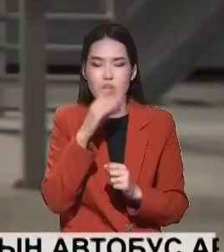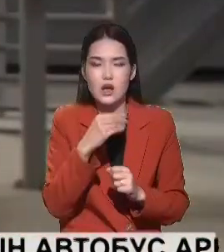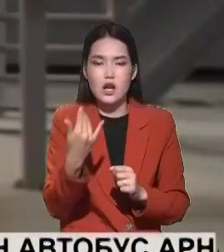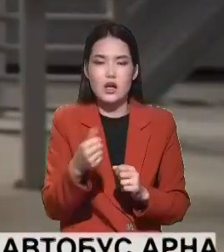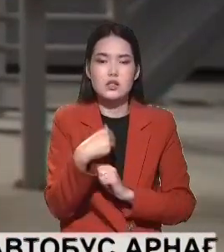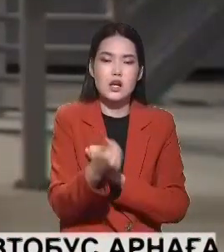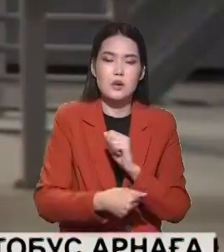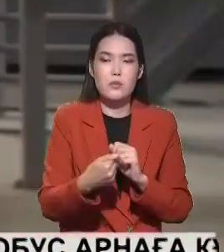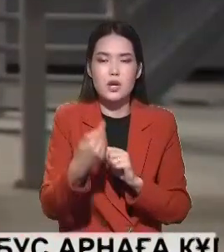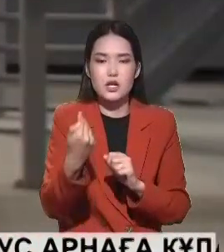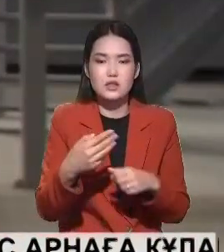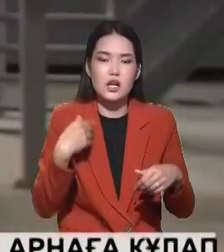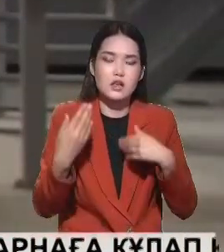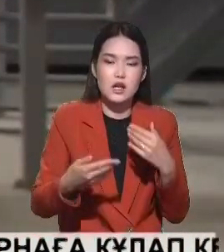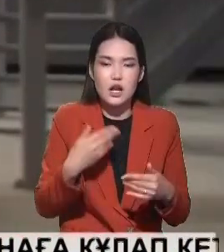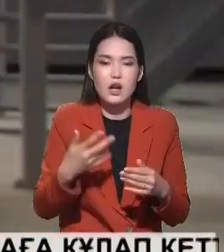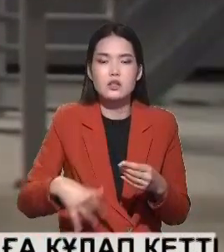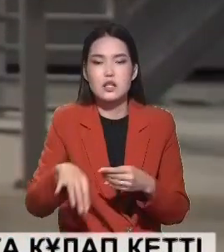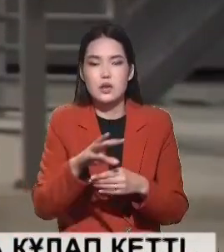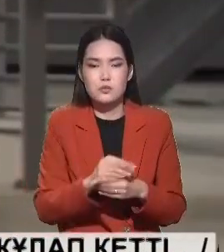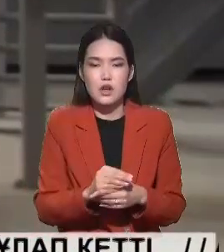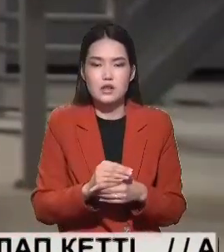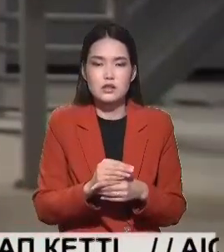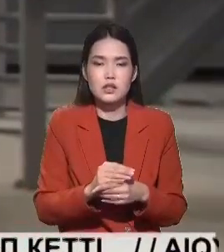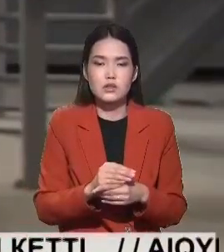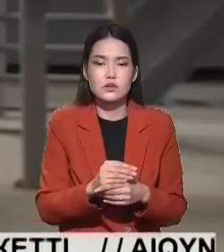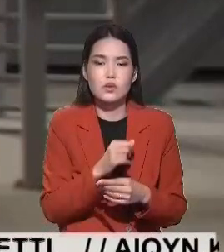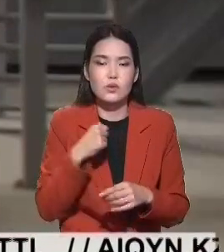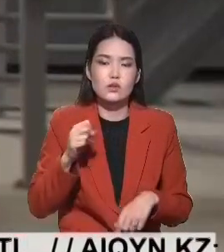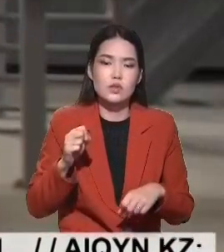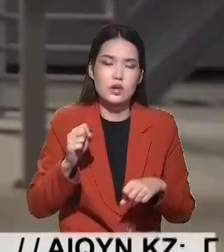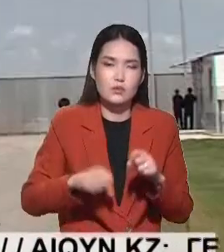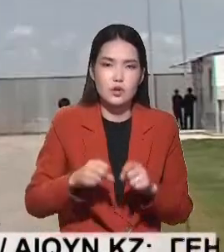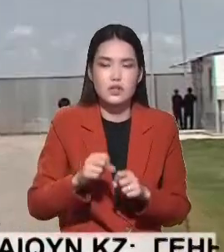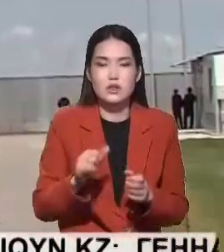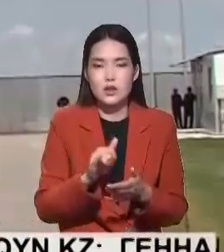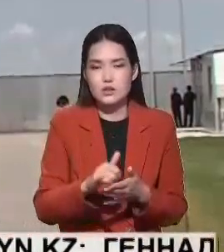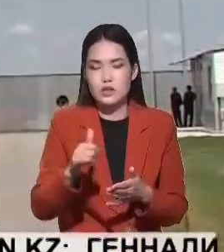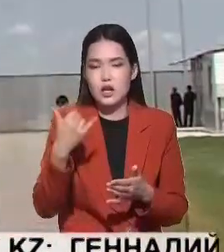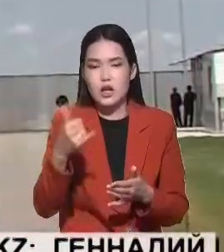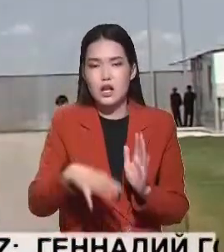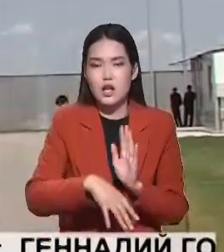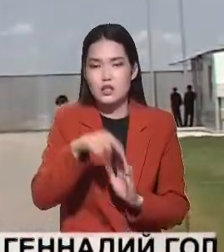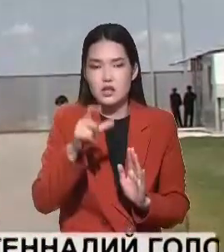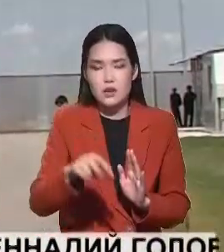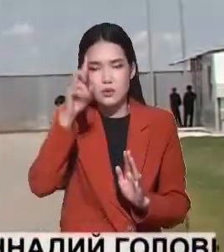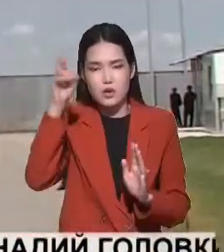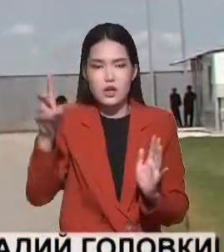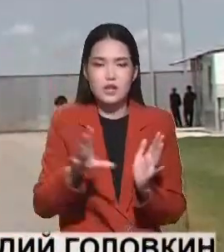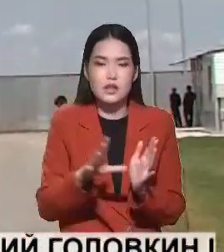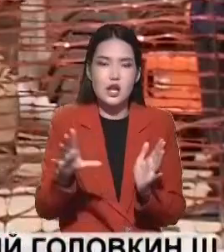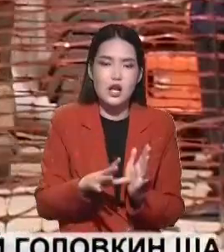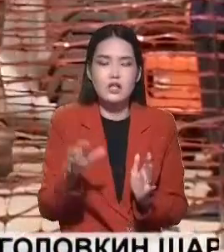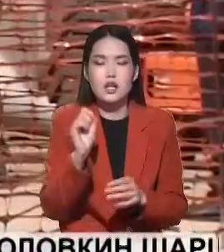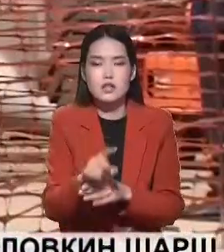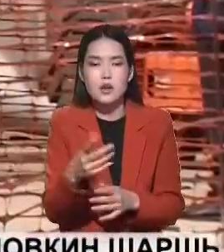бар. Бүгінгі кездесу барысында біз оның барлығын өзіміз ұсынымызды енгіздік. Ал депутаттар елімізде электр энергияларының